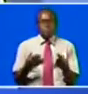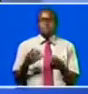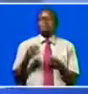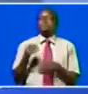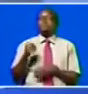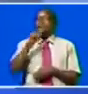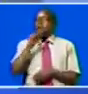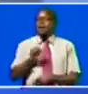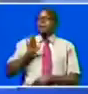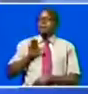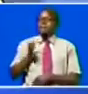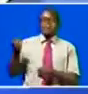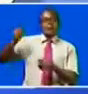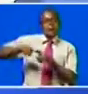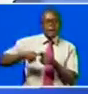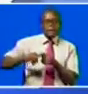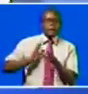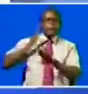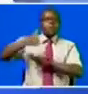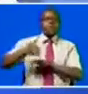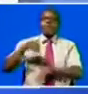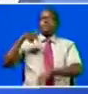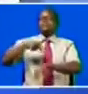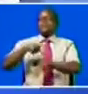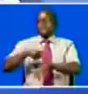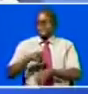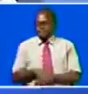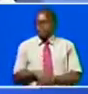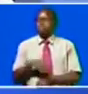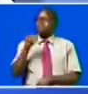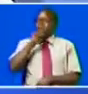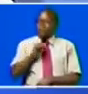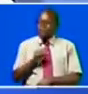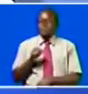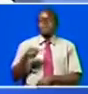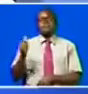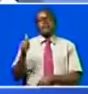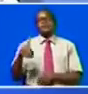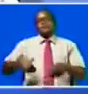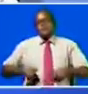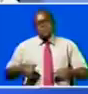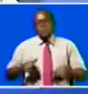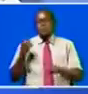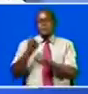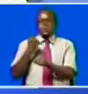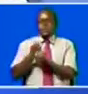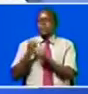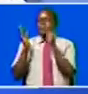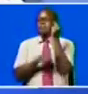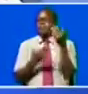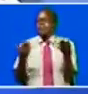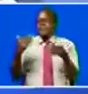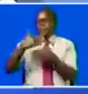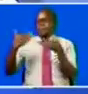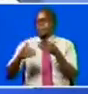akisema ameniongeza bonus. Kwa hivyo usiangalie hivyo, unasema oh bado nina umri, miaka yangu bado haijaenda, unafanya mambo ya kijingajinga huku